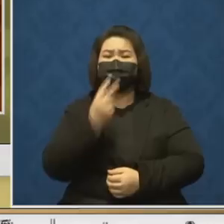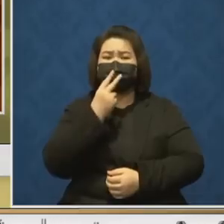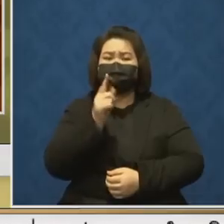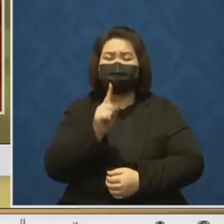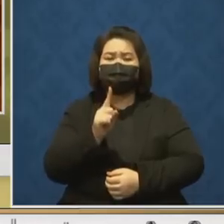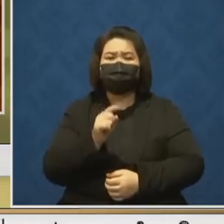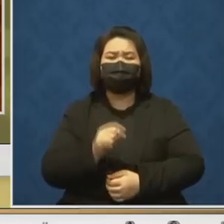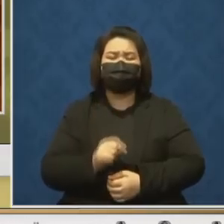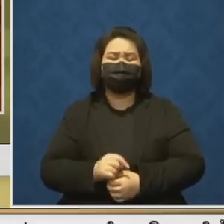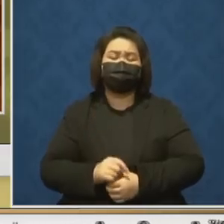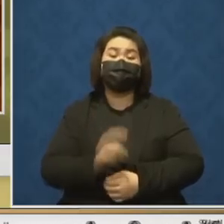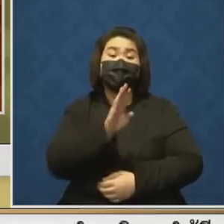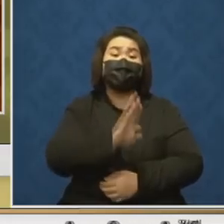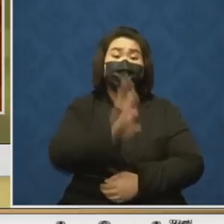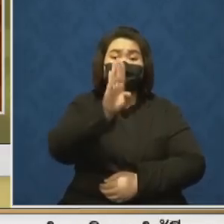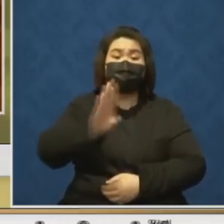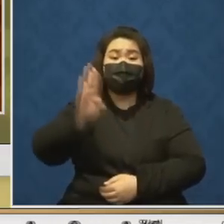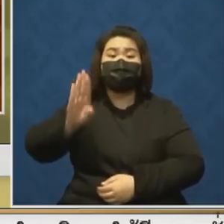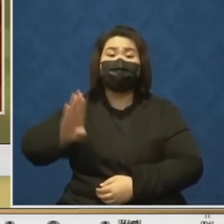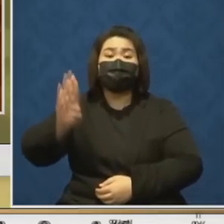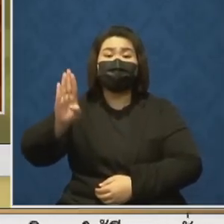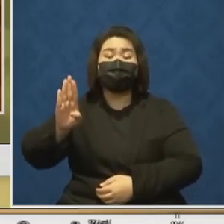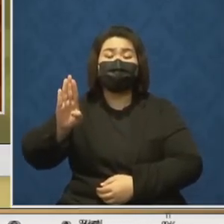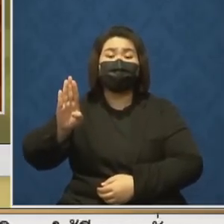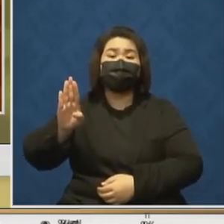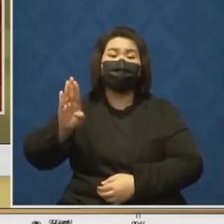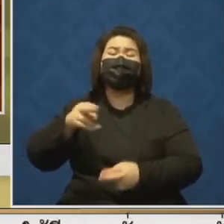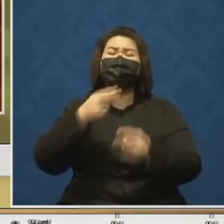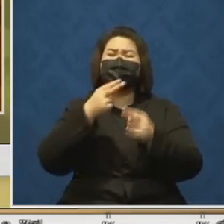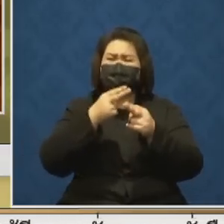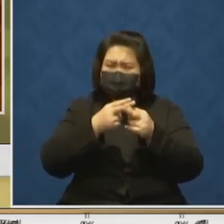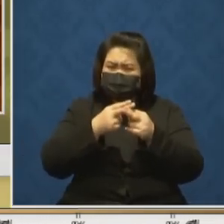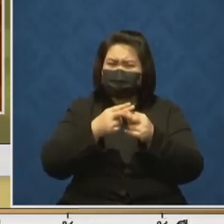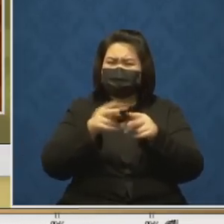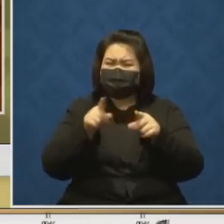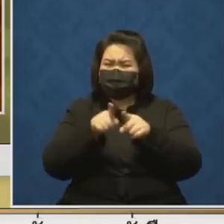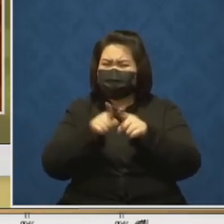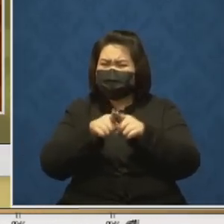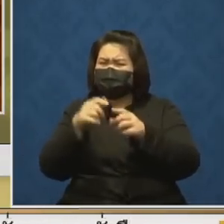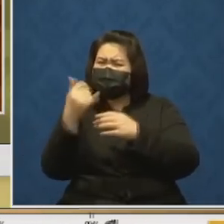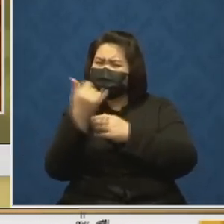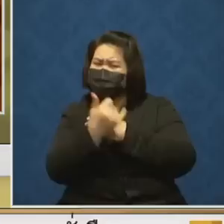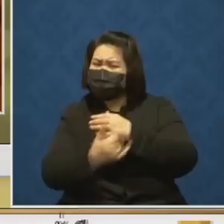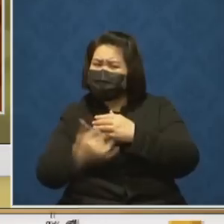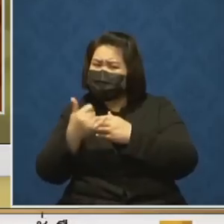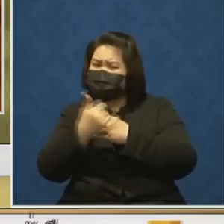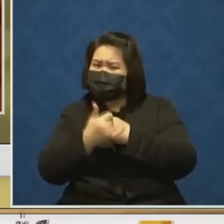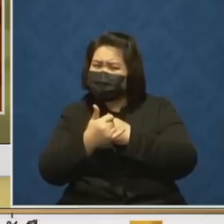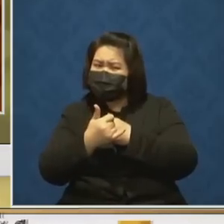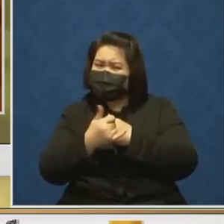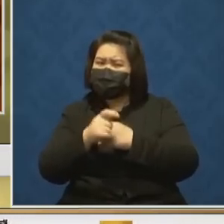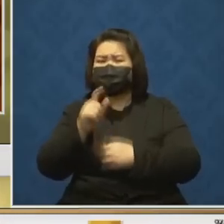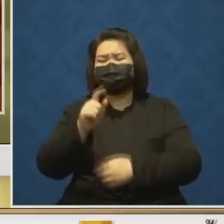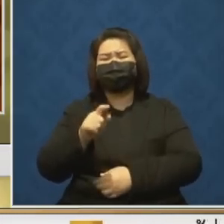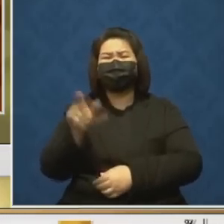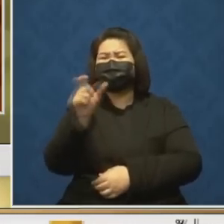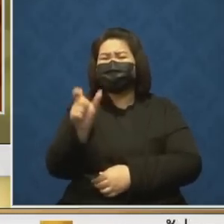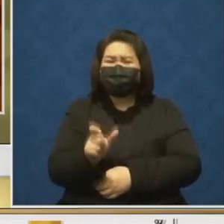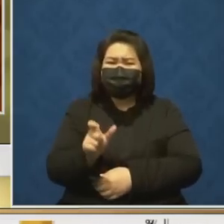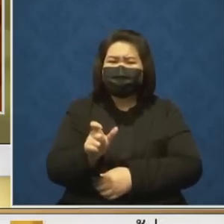คค้นแ่งประมูลมีแตบริษัทที่ชื่อแค้ .. ประเทศหนึบริษัทอตารีอิตารีอะไร medicallyห